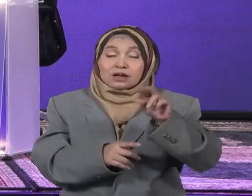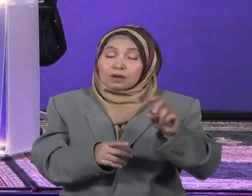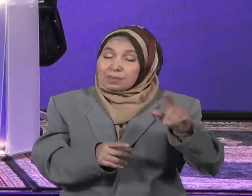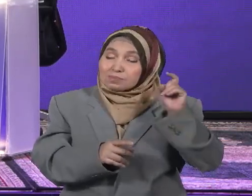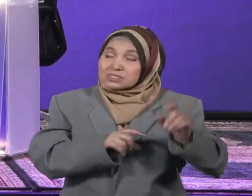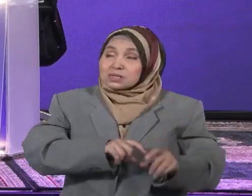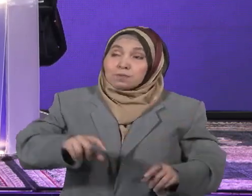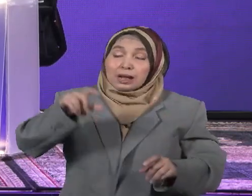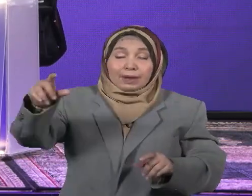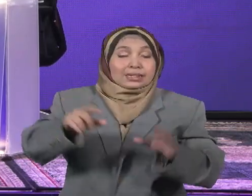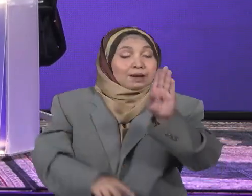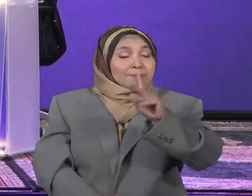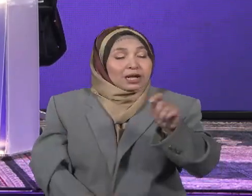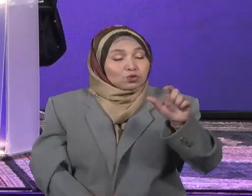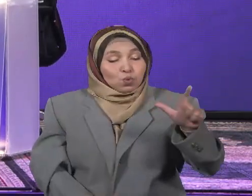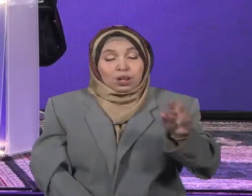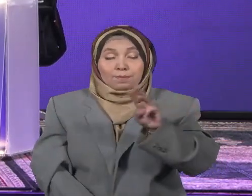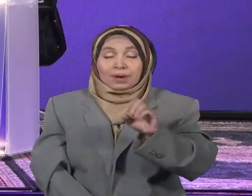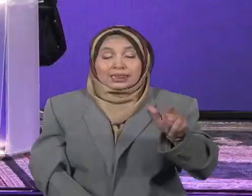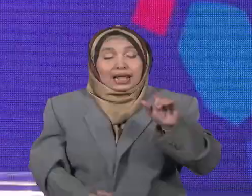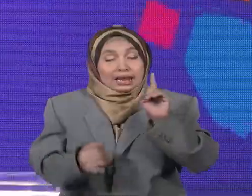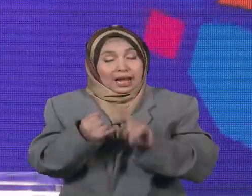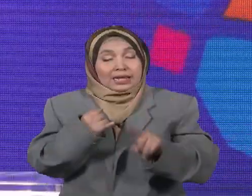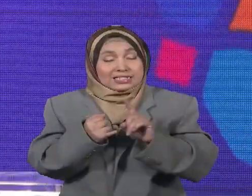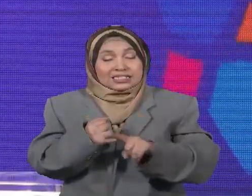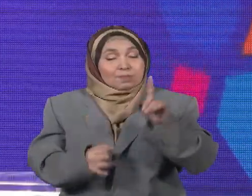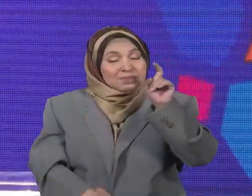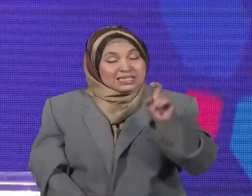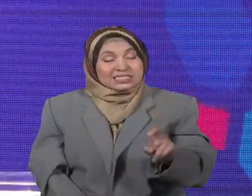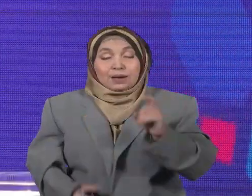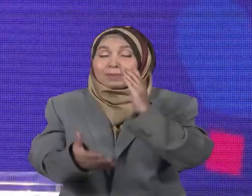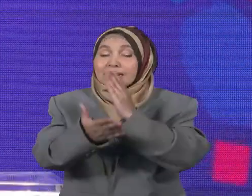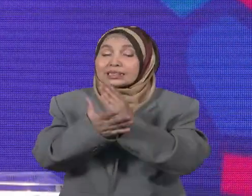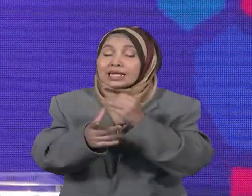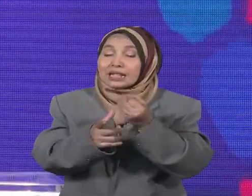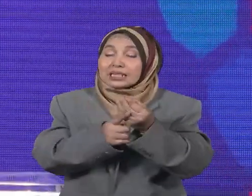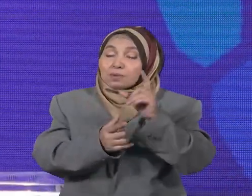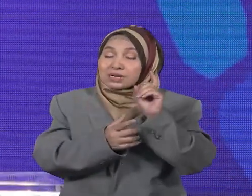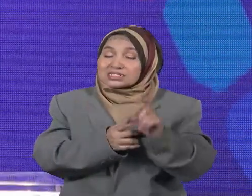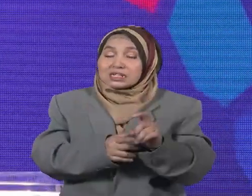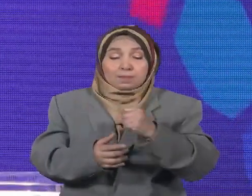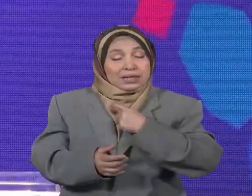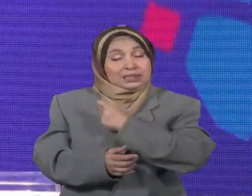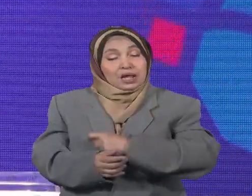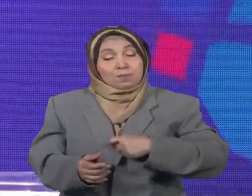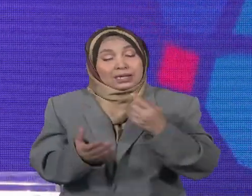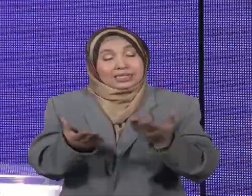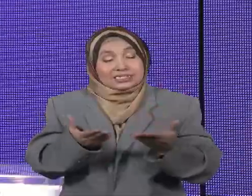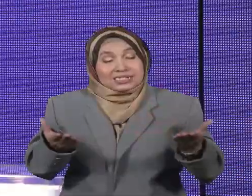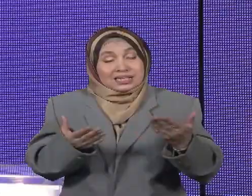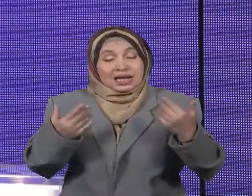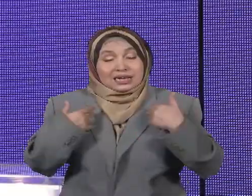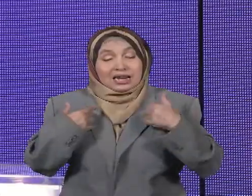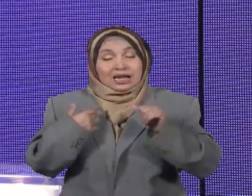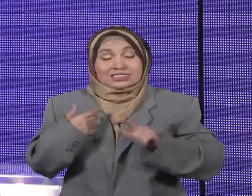diserahkan kepada Baitul Mal dan akhirnya kena fantaha, kena berhenti ataupun kena bertaubat. Jadi di sini adalah